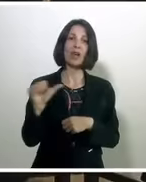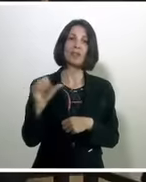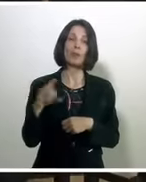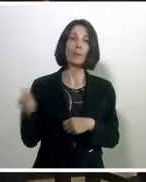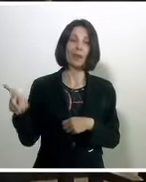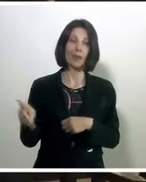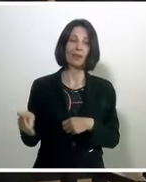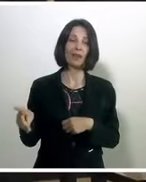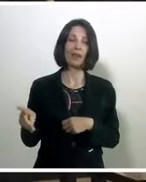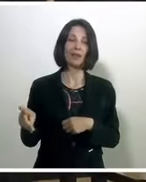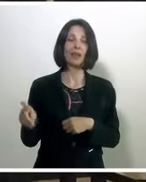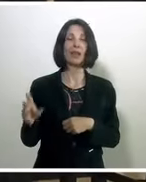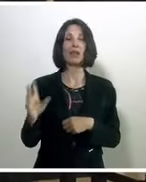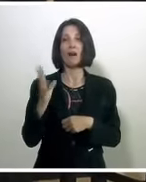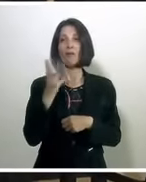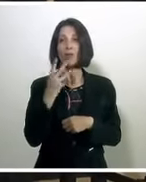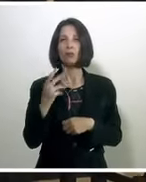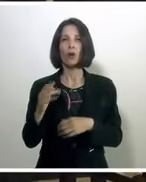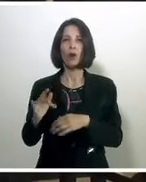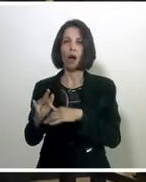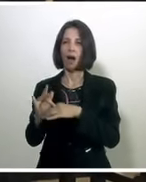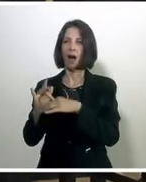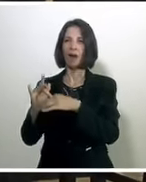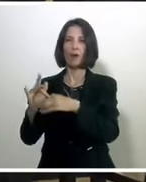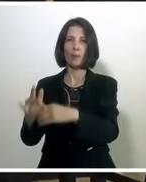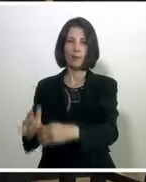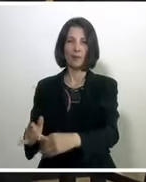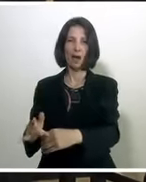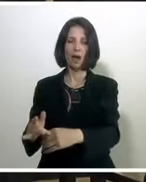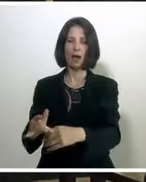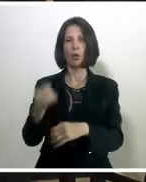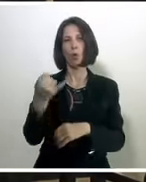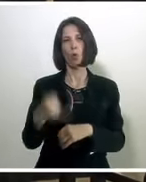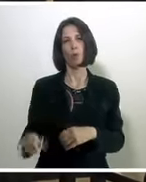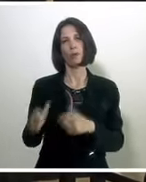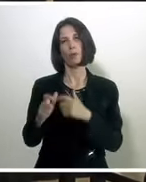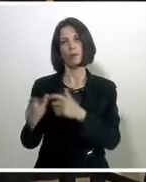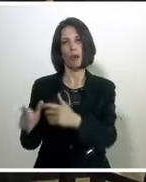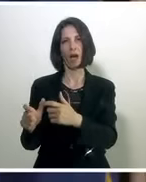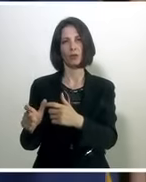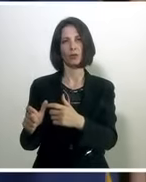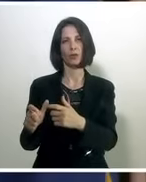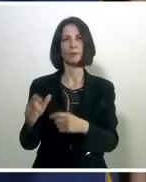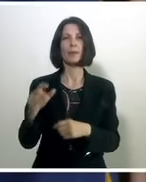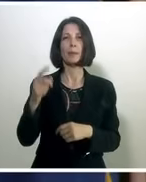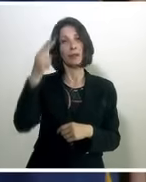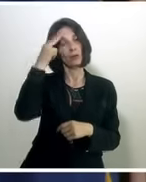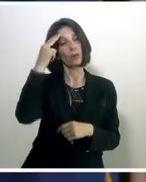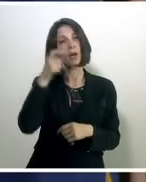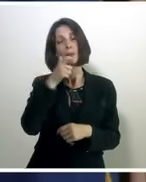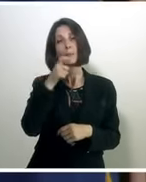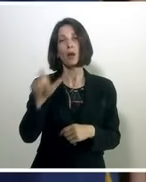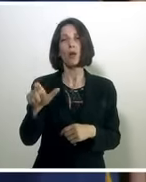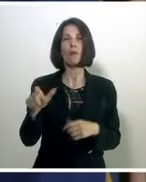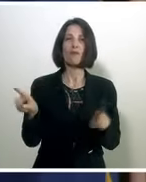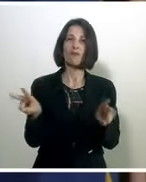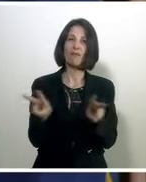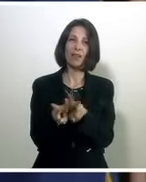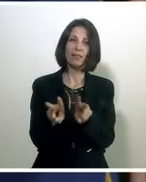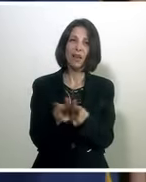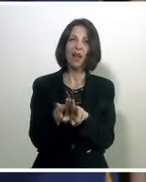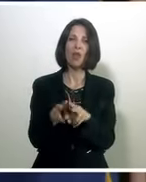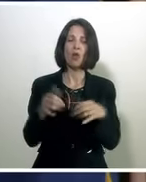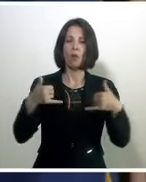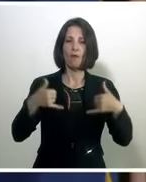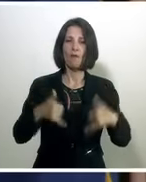il suo ero presidenziale Come sono le sue parole un amico fraterno un figlio un compagno di lotta che non ci lasciò mai